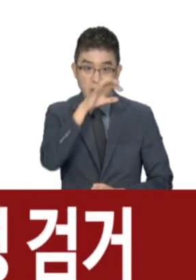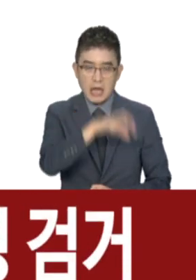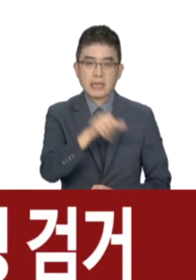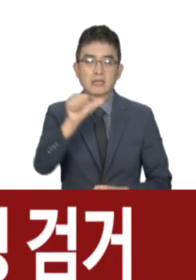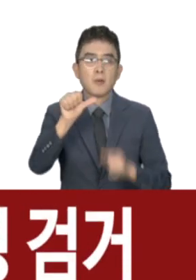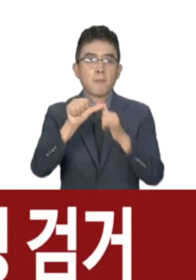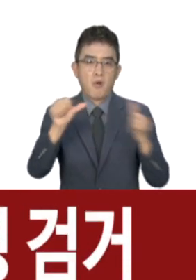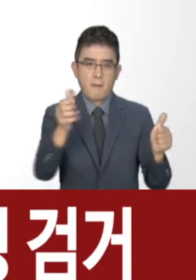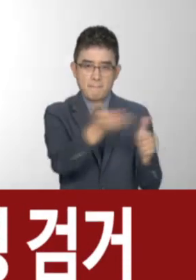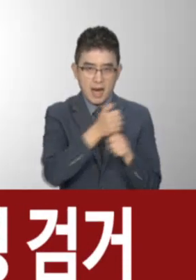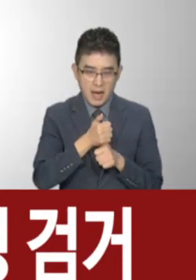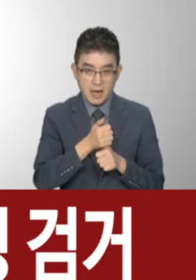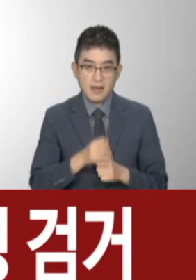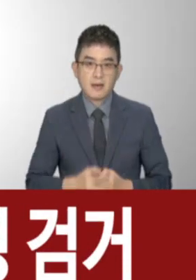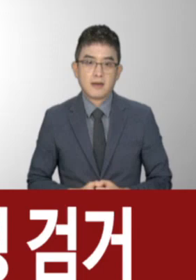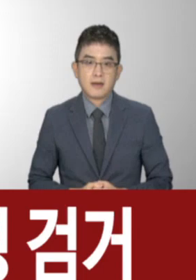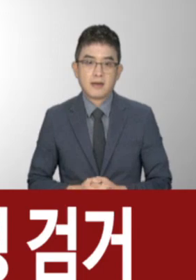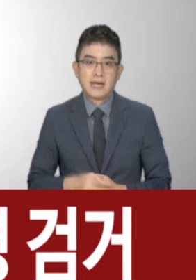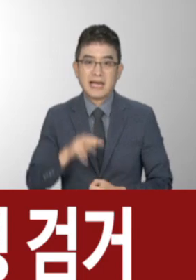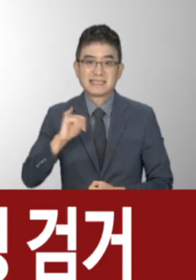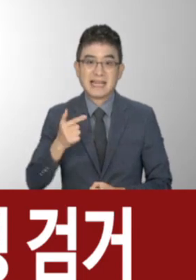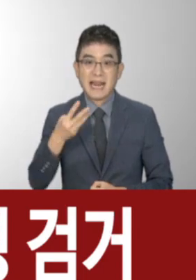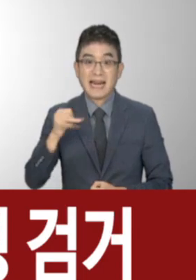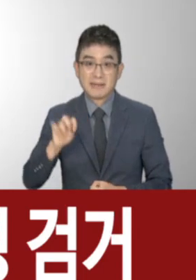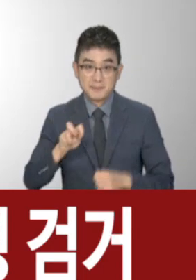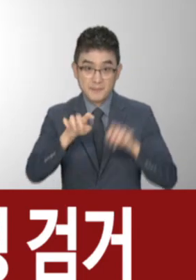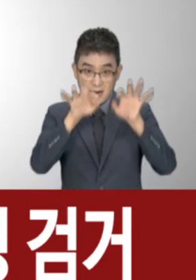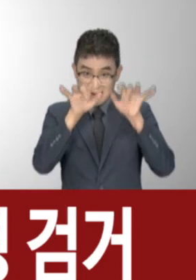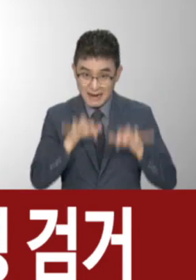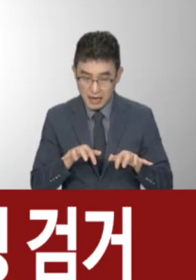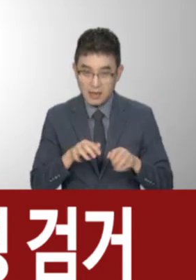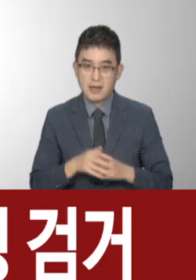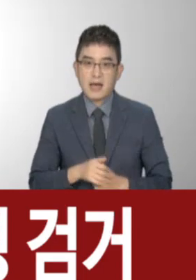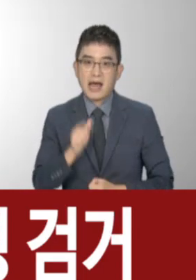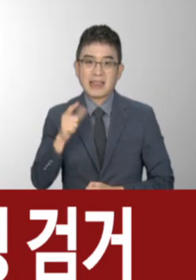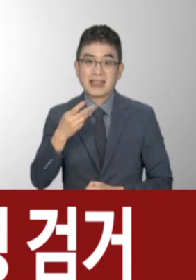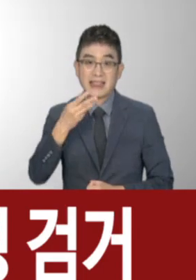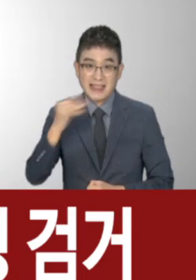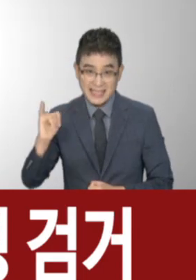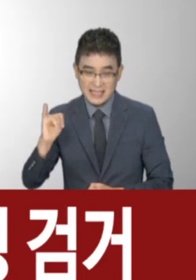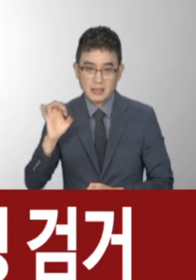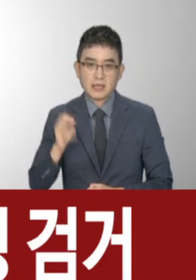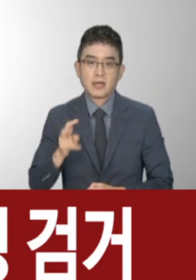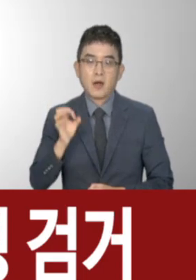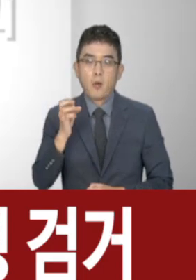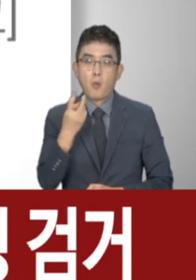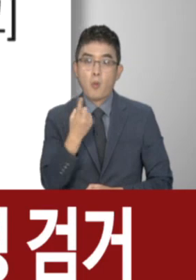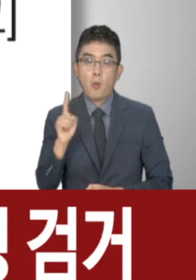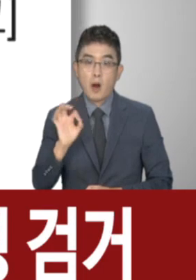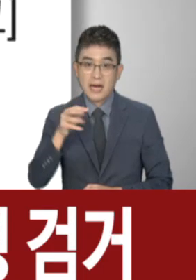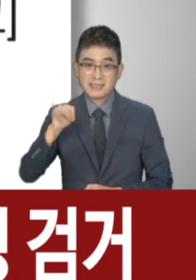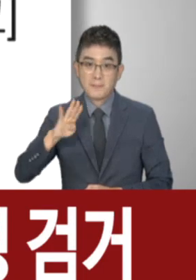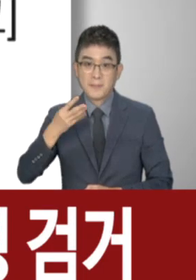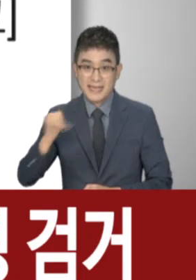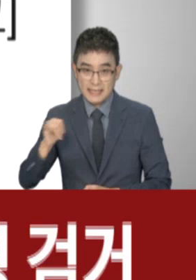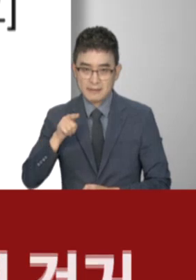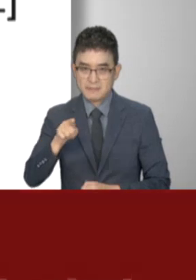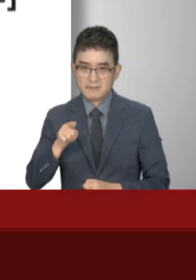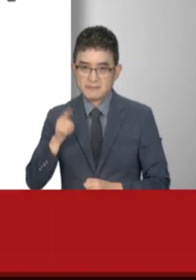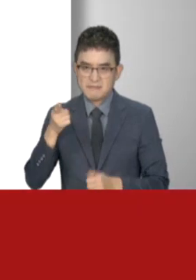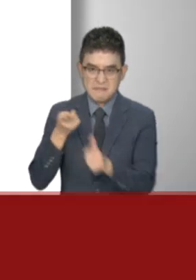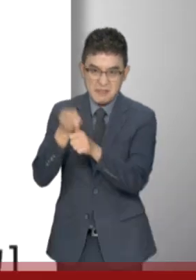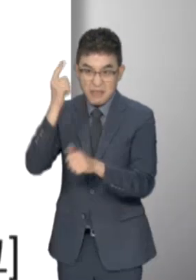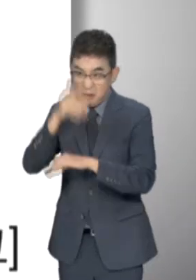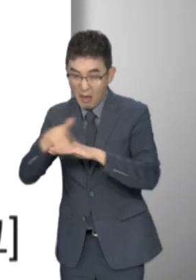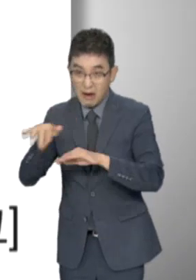검거됐습니다. 구속된 신림역 살인 예고글 작성자를 비롯해 한티역, 왕십리역 등에서 범행을 예고한 이들인데요. 흉기를 소지한